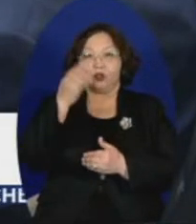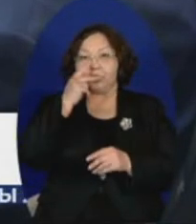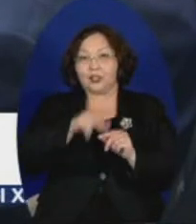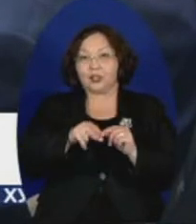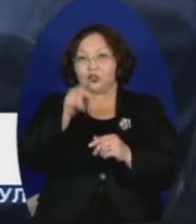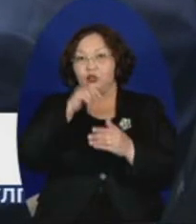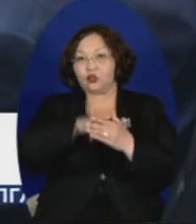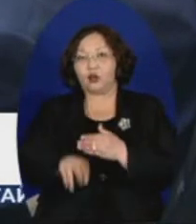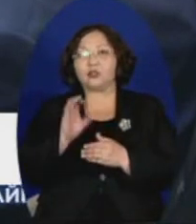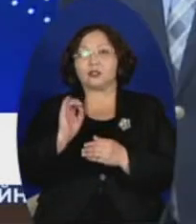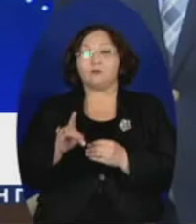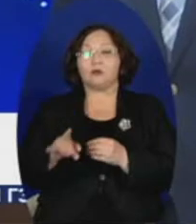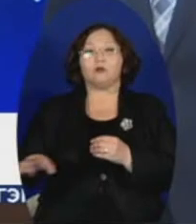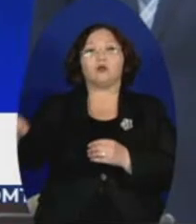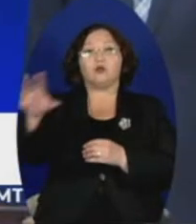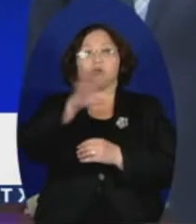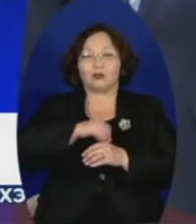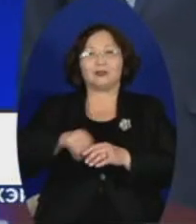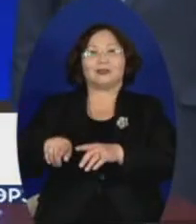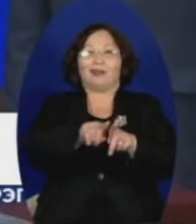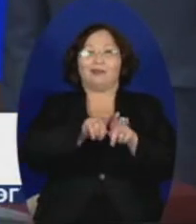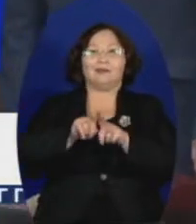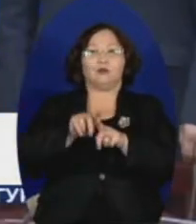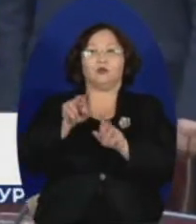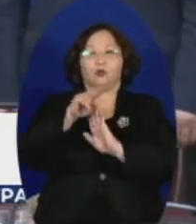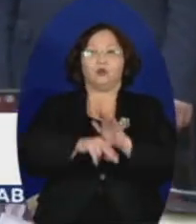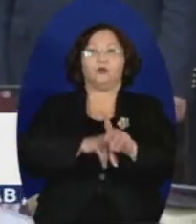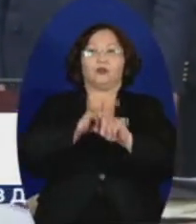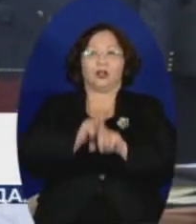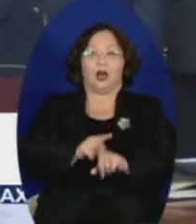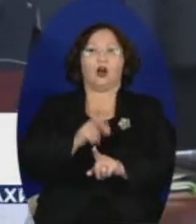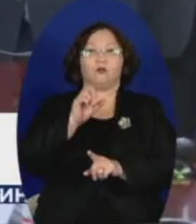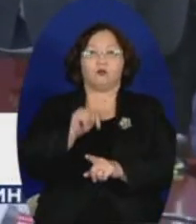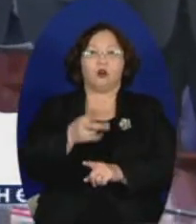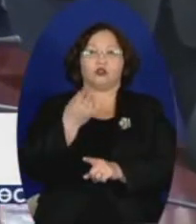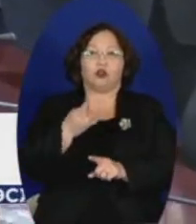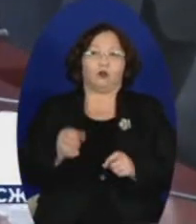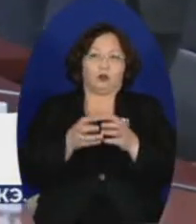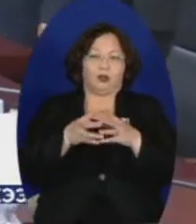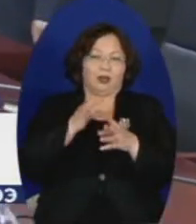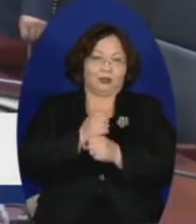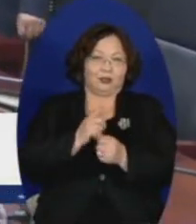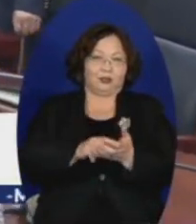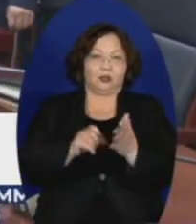бүх салбарт ижил тэгш хэрэгждэг бодит үзүүлэлтийг бий болгох нь чухал гэдгийг онцолж байлаа.